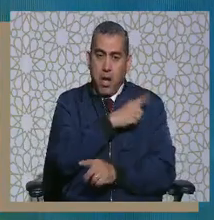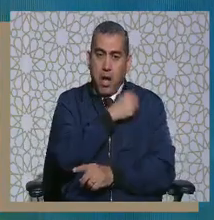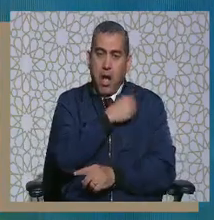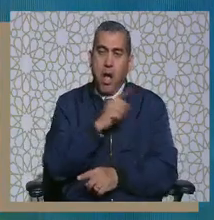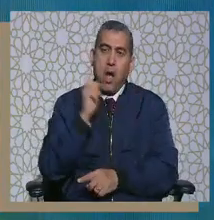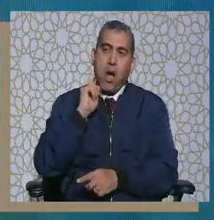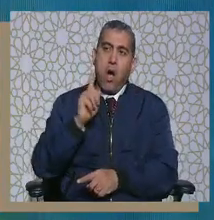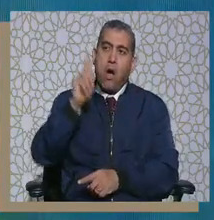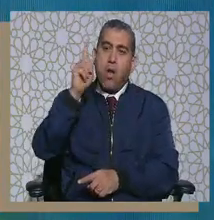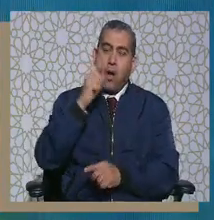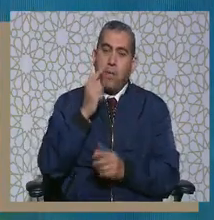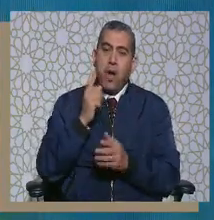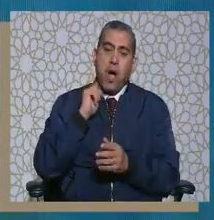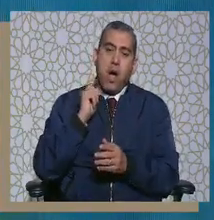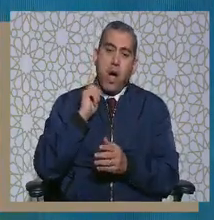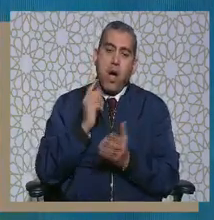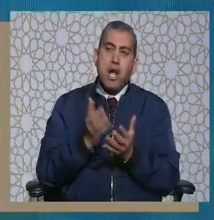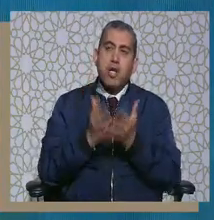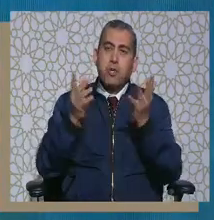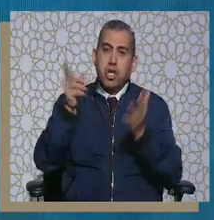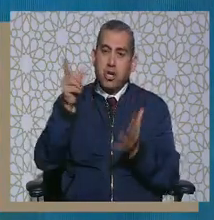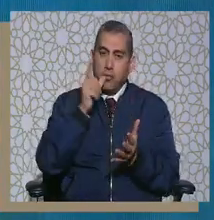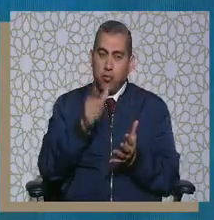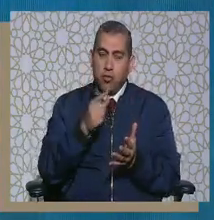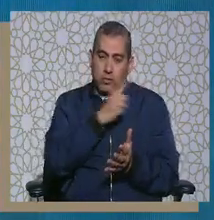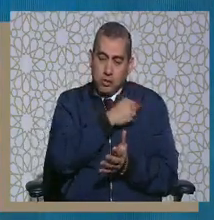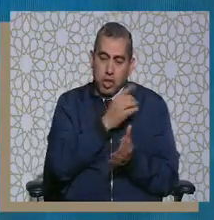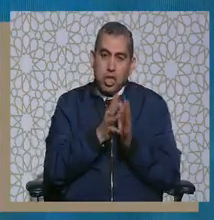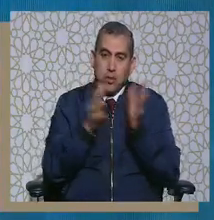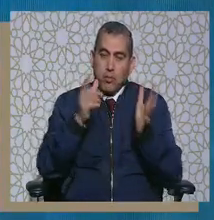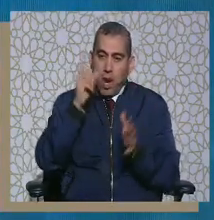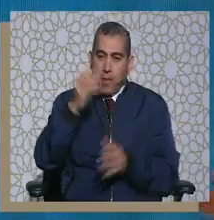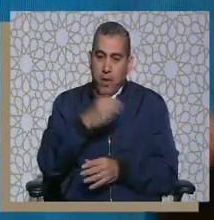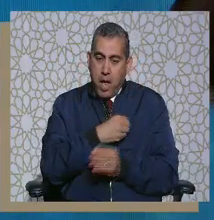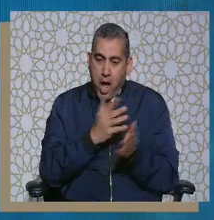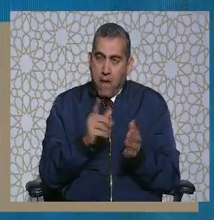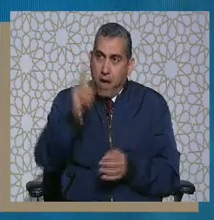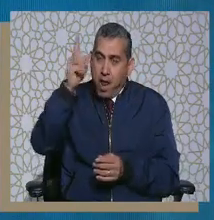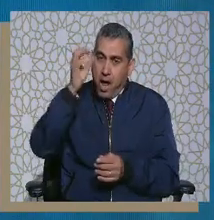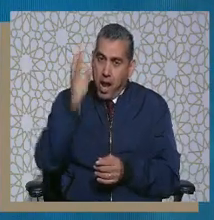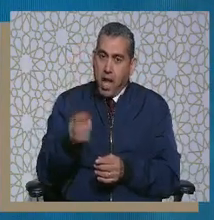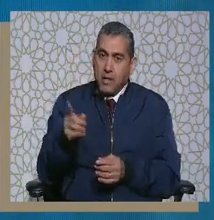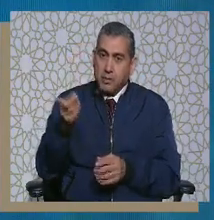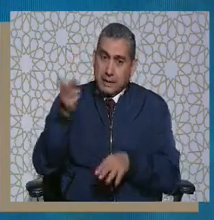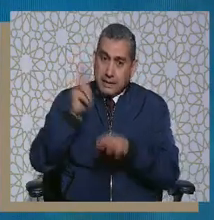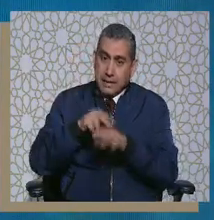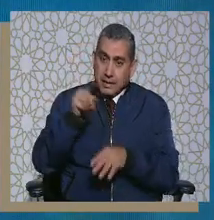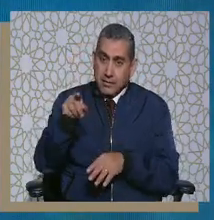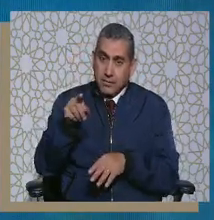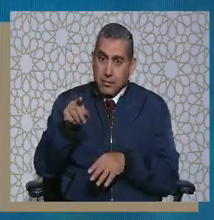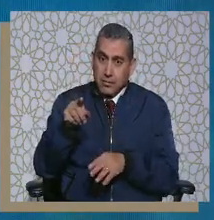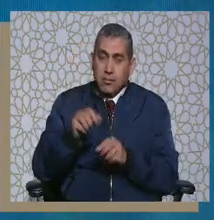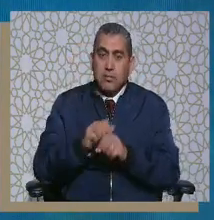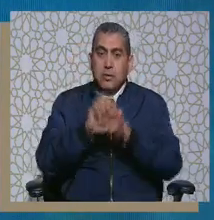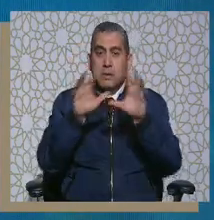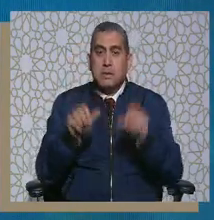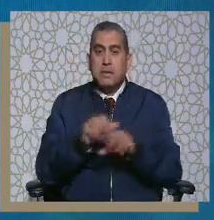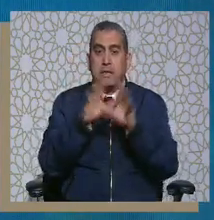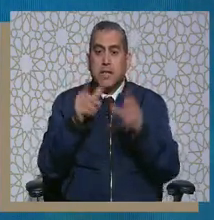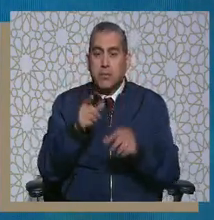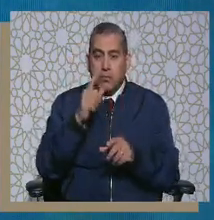من الكبائر فلذلك لابد ان هو يتق الله سبحانه وتعالى في نفسه علاوه على انه كمان بيعمل عمل